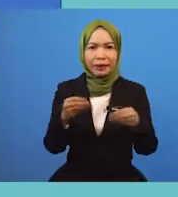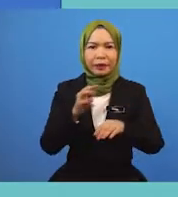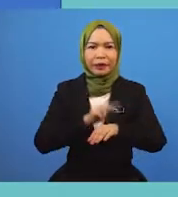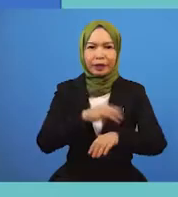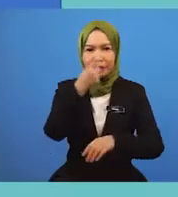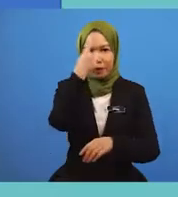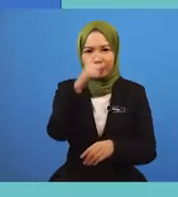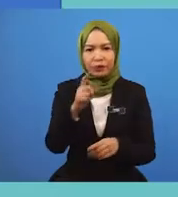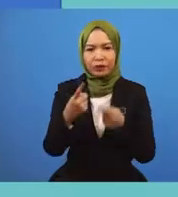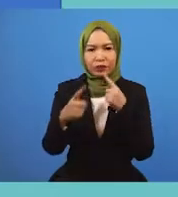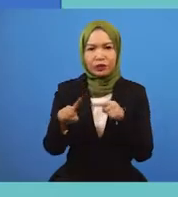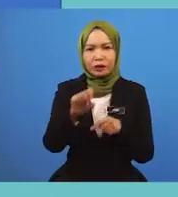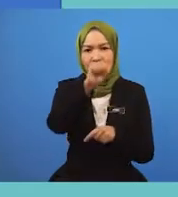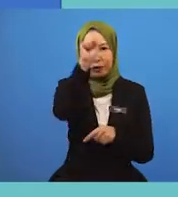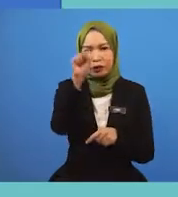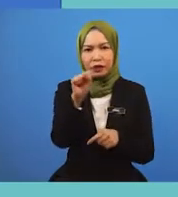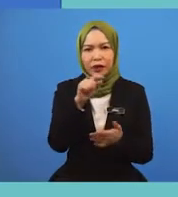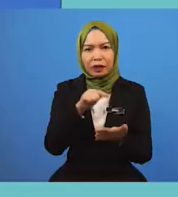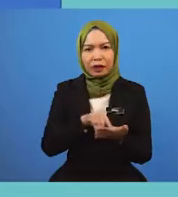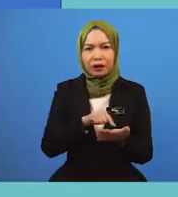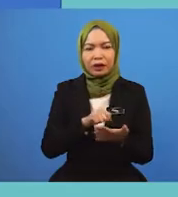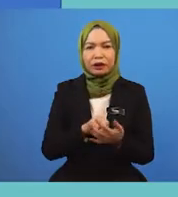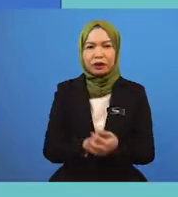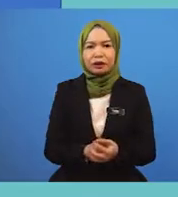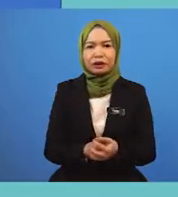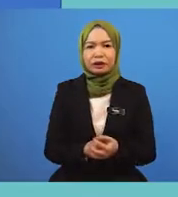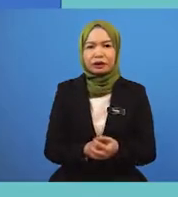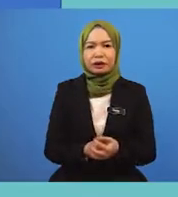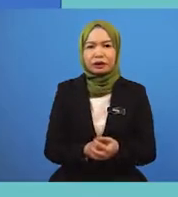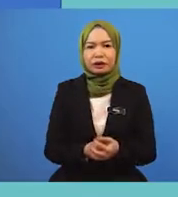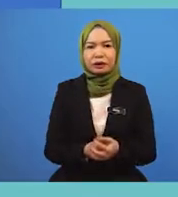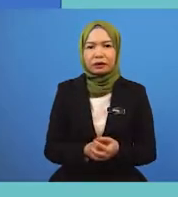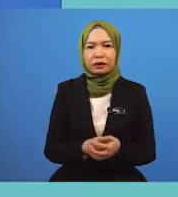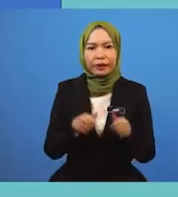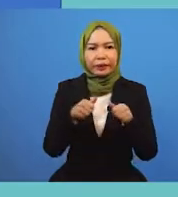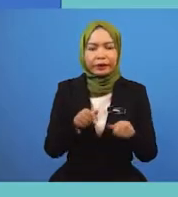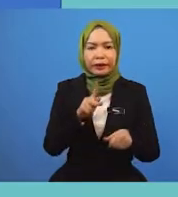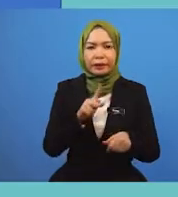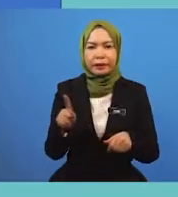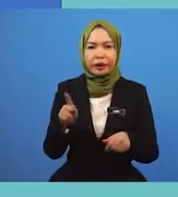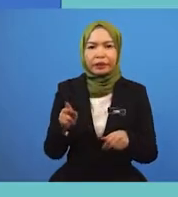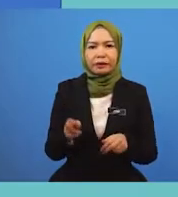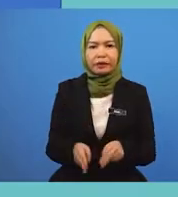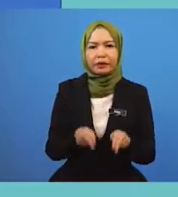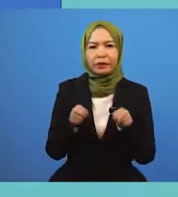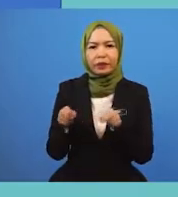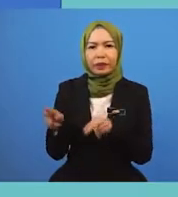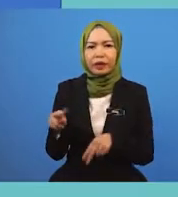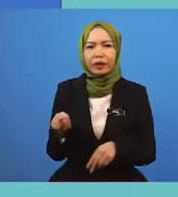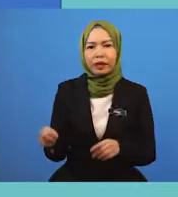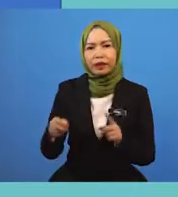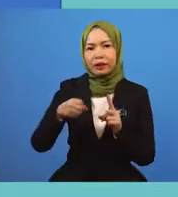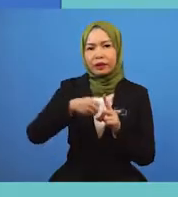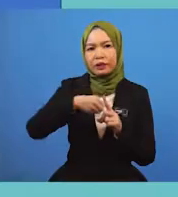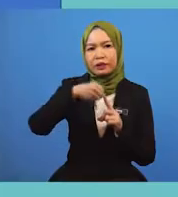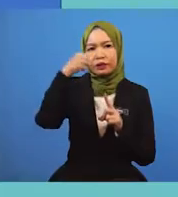soalan ini. Berdasarkan soalan yang dipaparkan, tentukan perubahan suhu bagi tindak